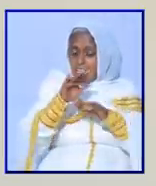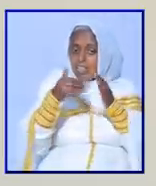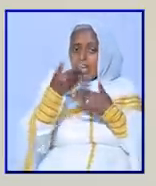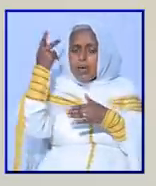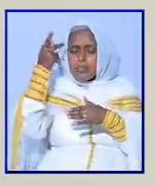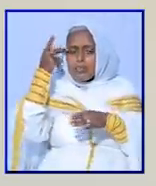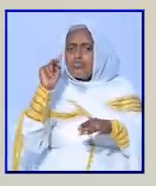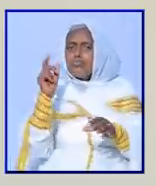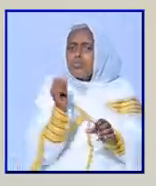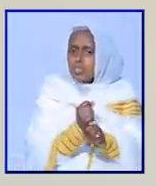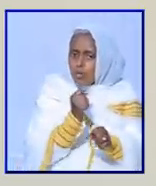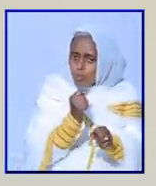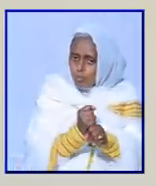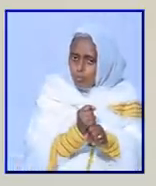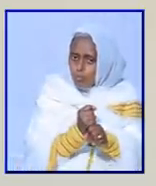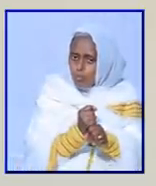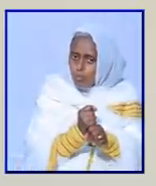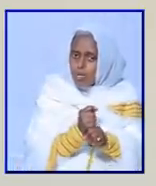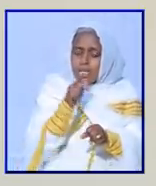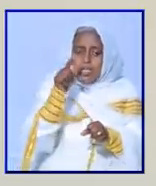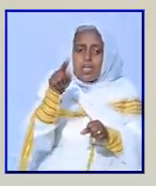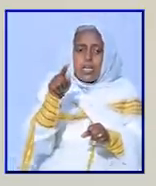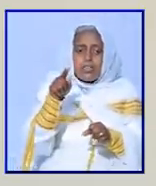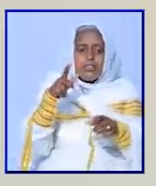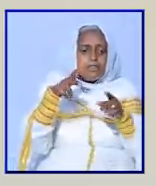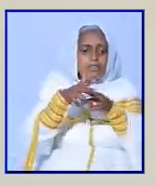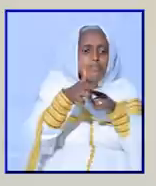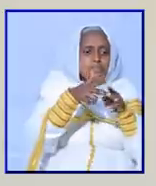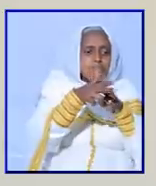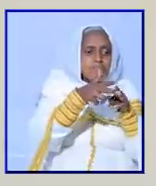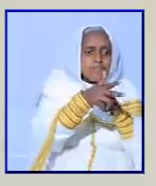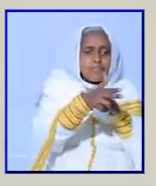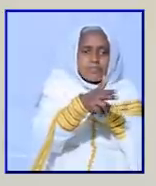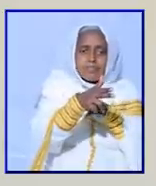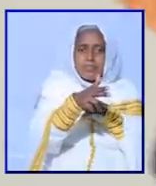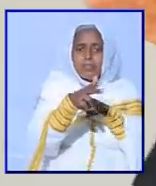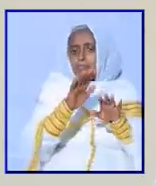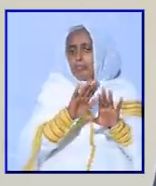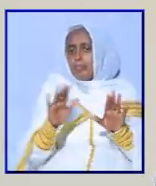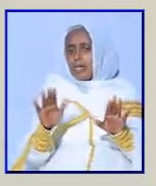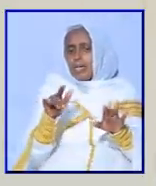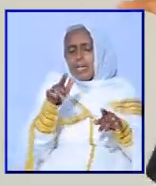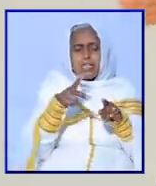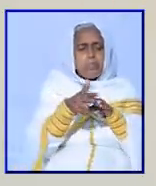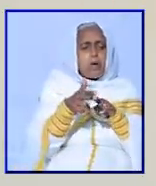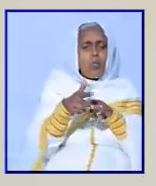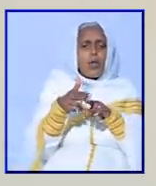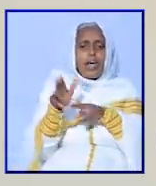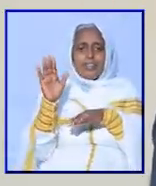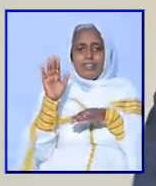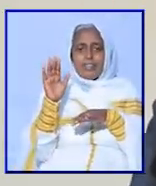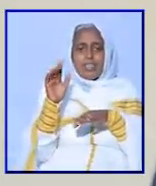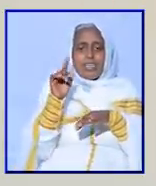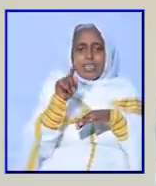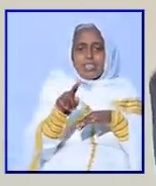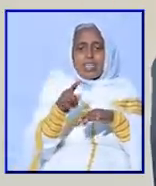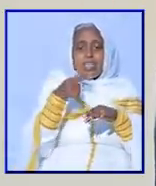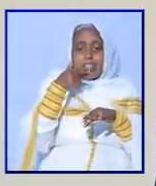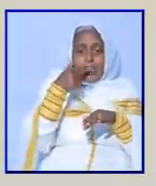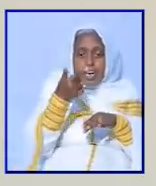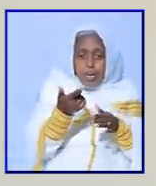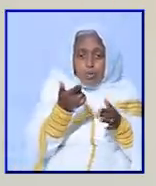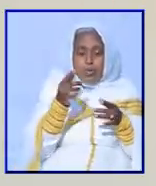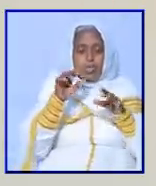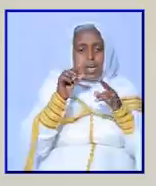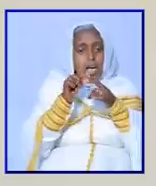ተችሏል ስለዚህ ዛሬ ጠቅላይ ሚኒስትሩ ምን ሰሩ ያንን መቆራረጥ በቃ ያንን